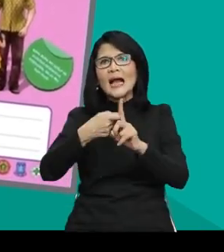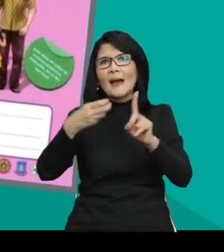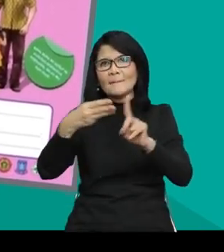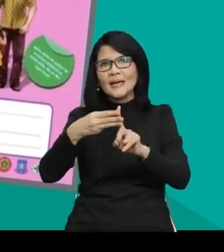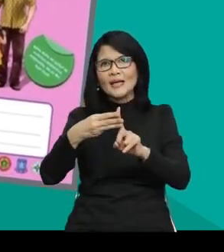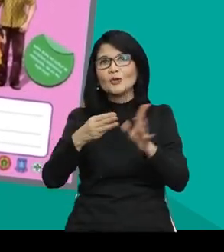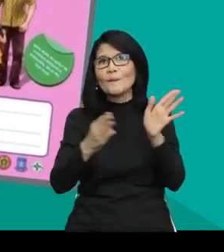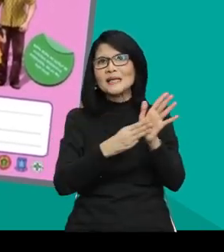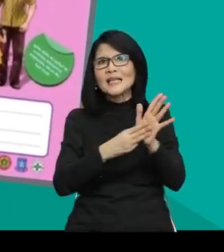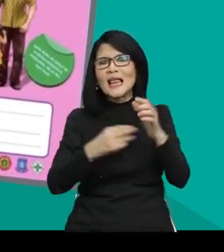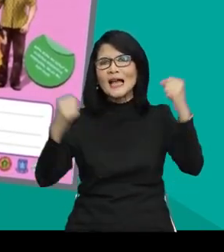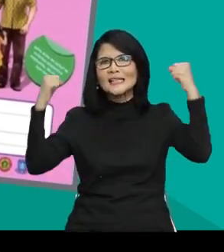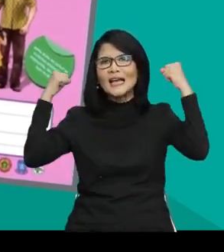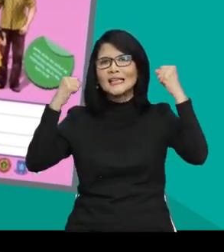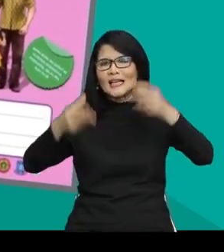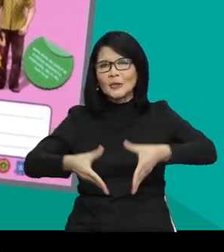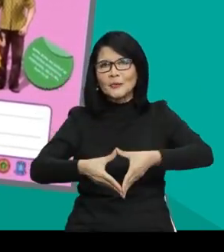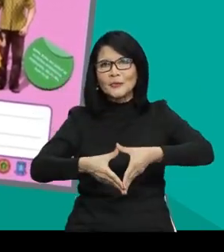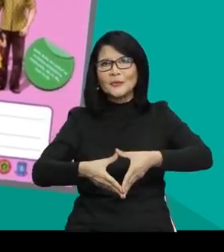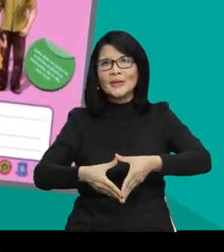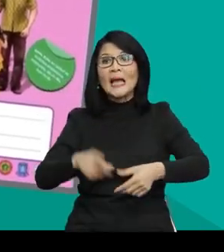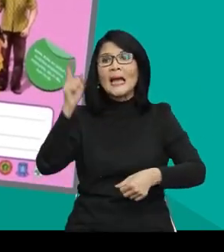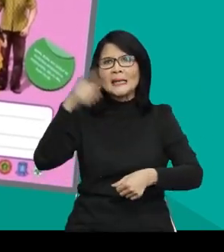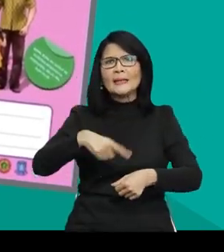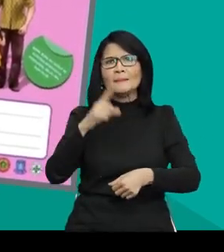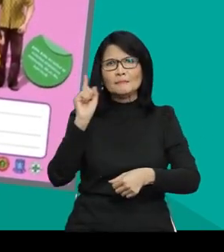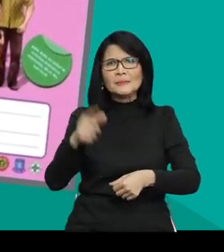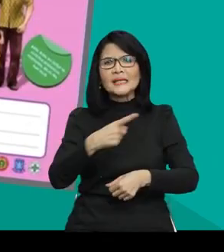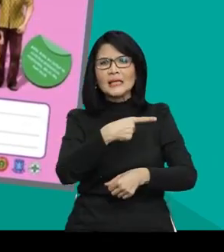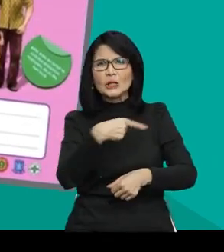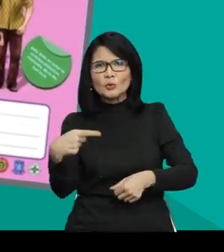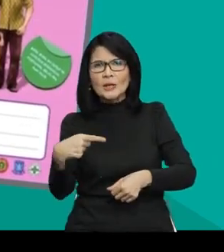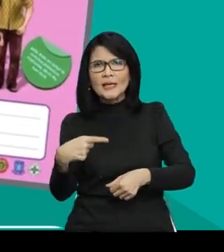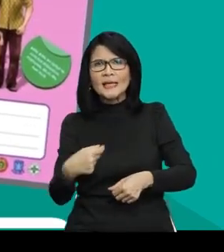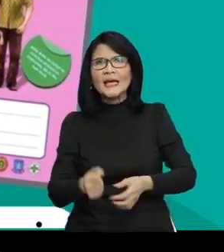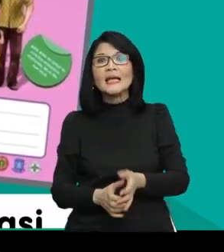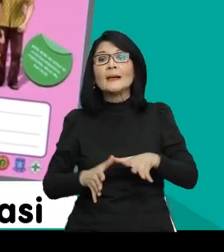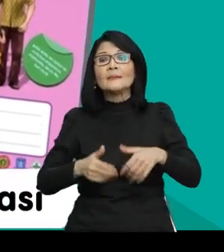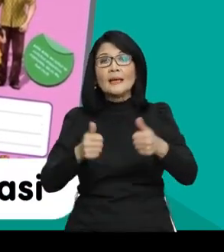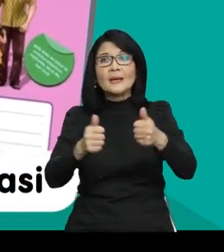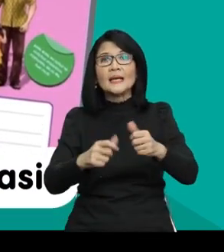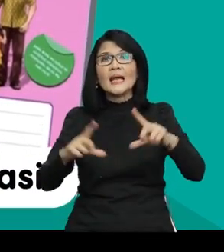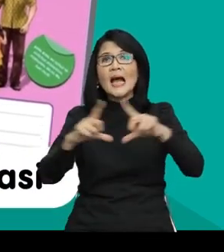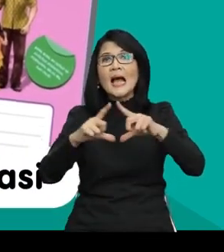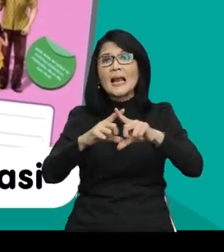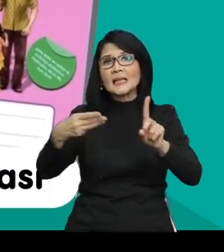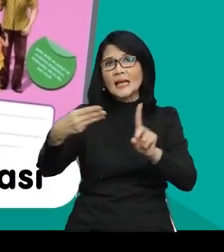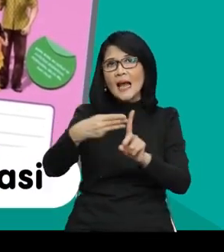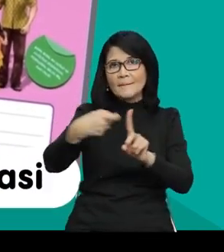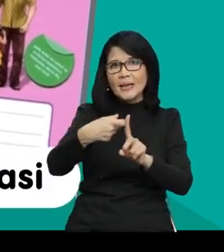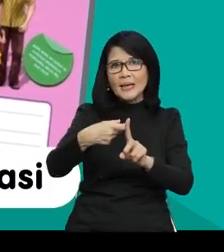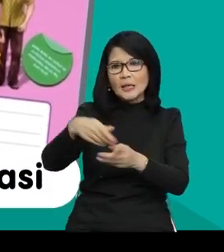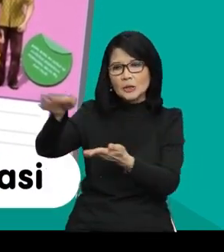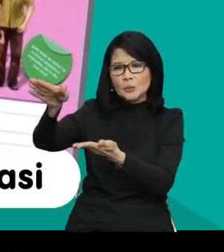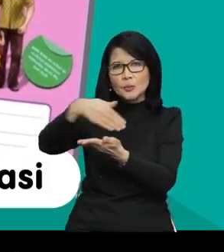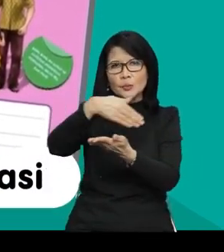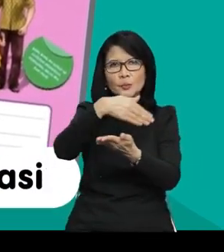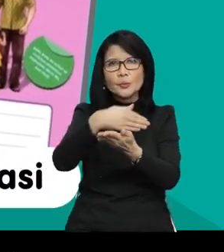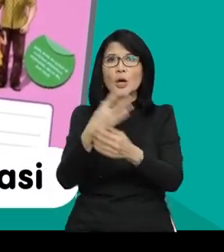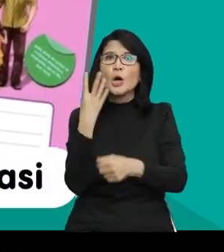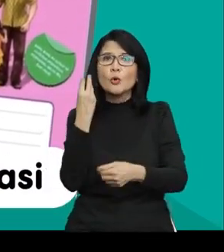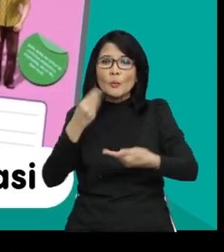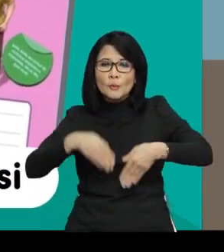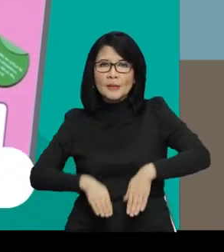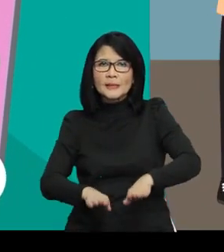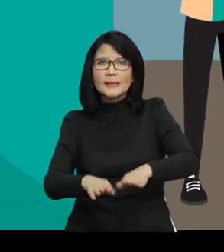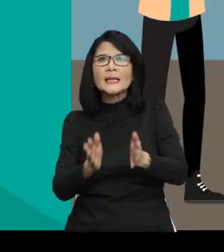krisis kesehatan. Kondisi ini dapat diminimalisir dengan menyediakan alat kontrasepsi dan mendata pasangan usia subur